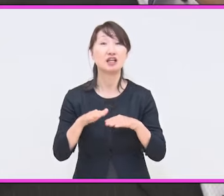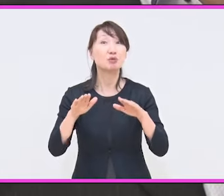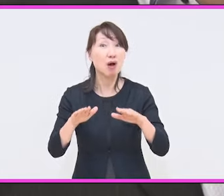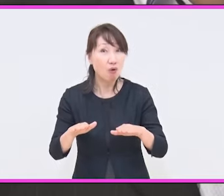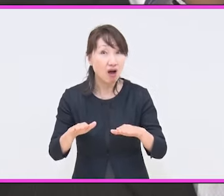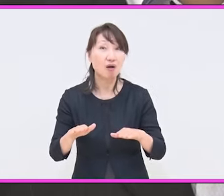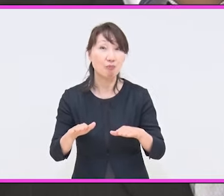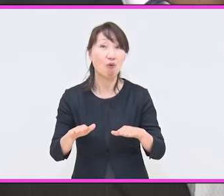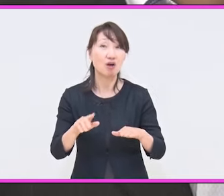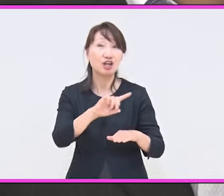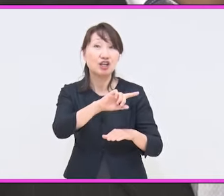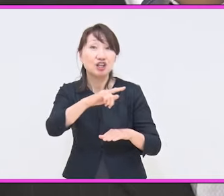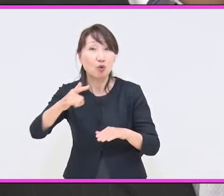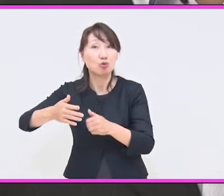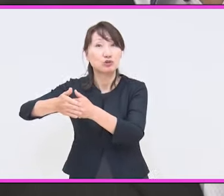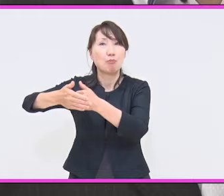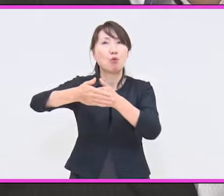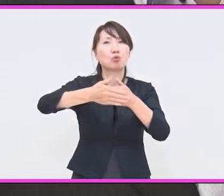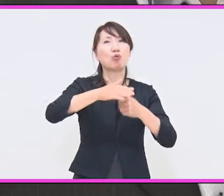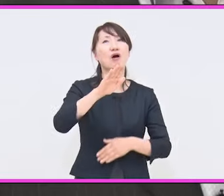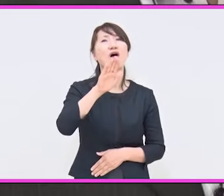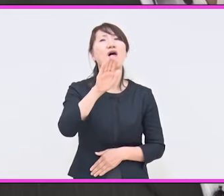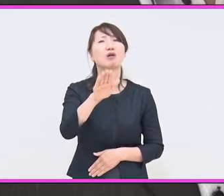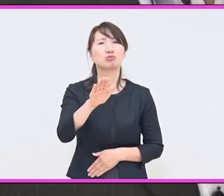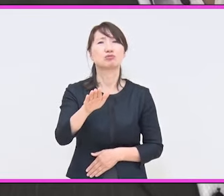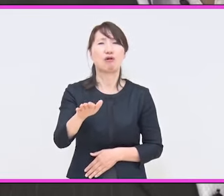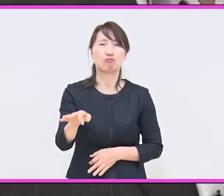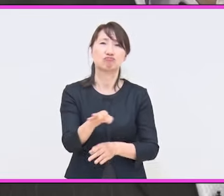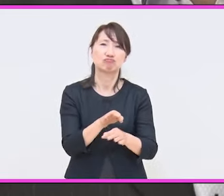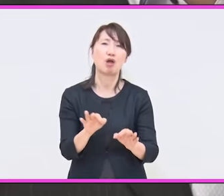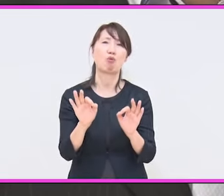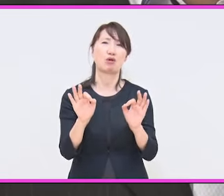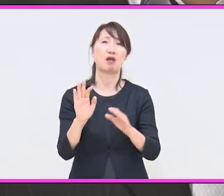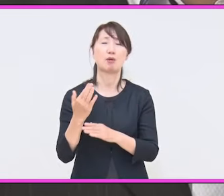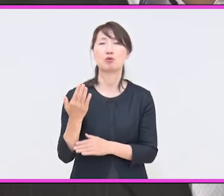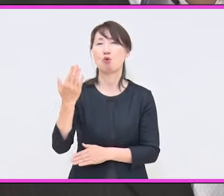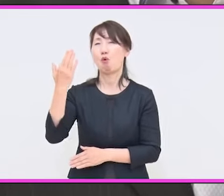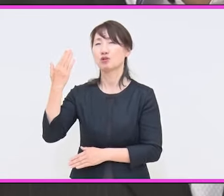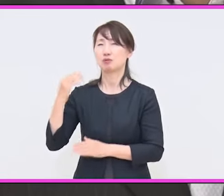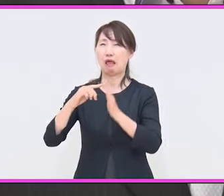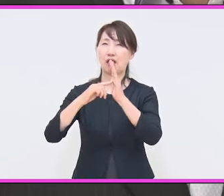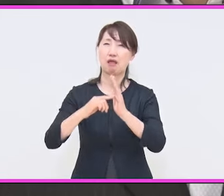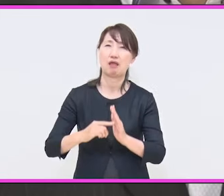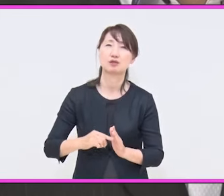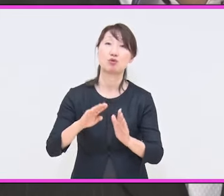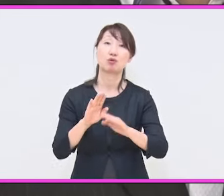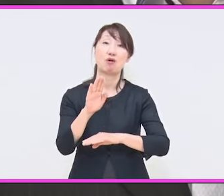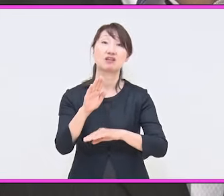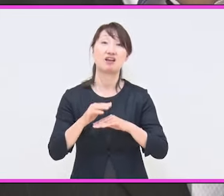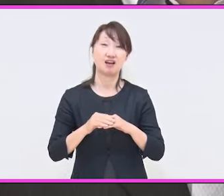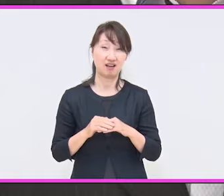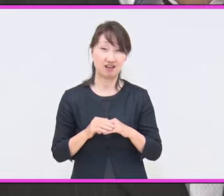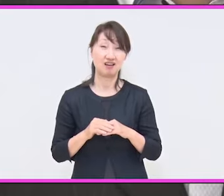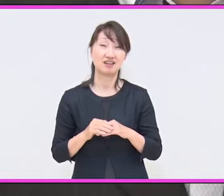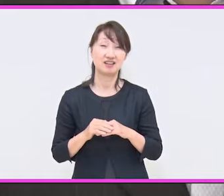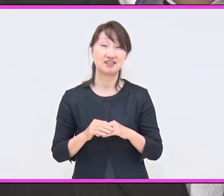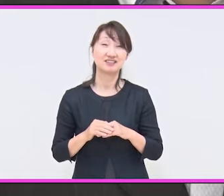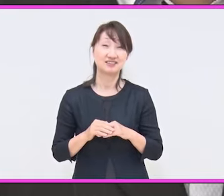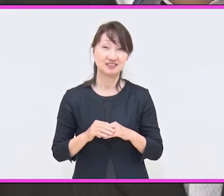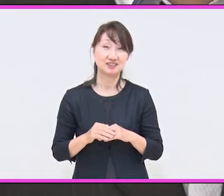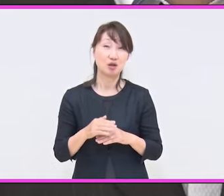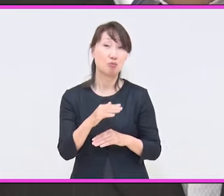ろんなところからのサポートで成り立ってますけど、 はい まあ、当時やっぱり認知度もなければ、まあ、多分もう僕が始めた頃でパラ